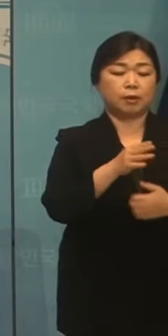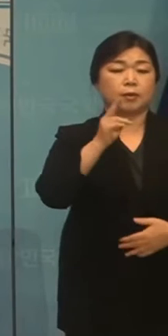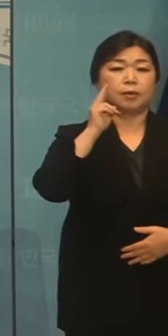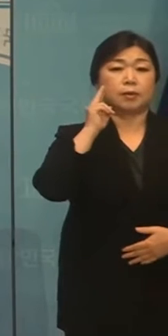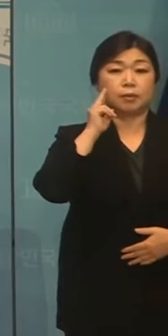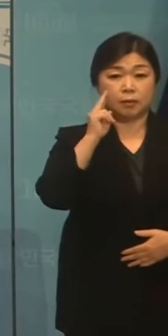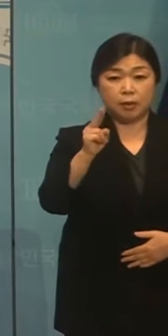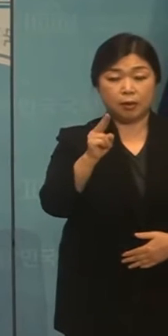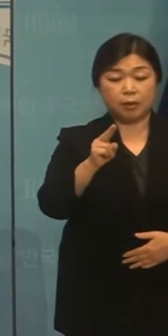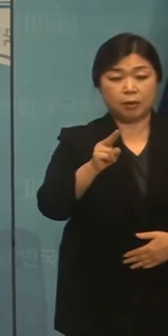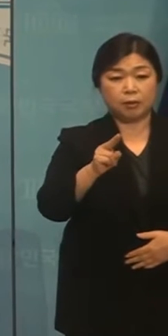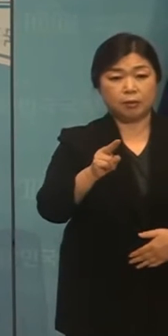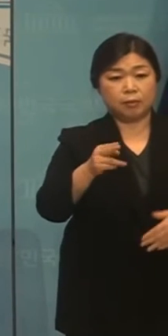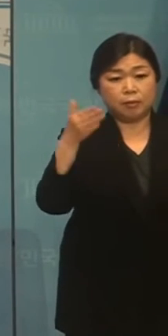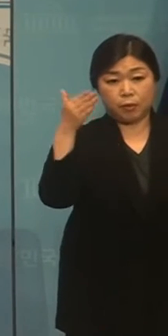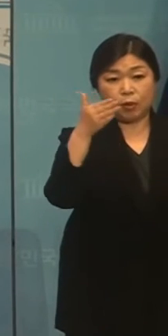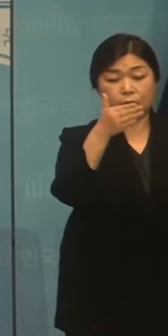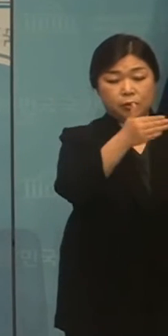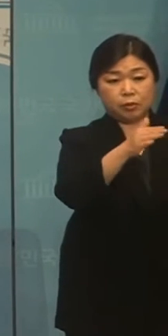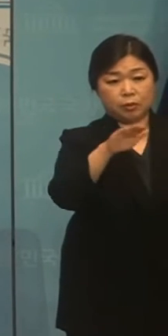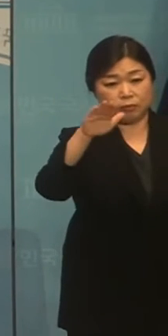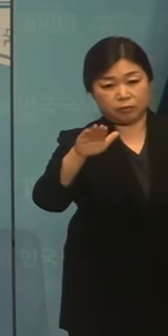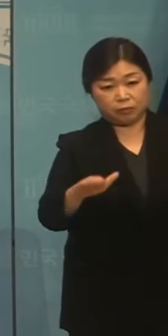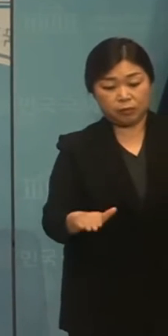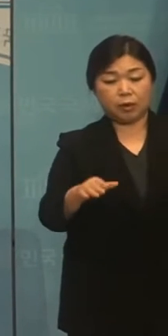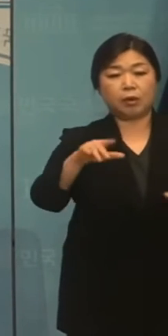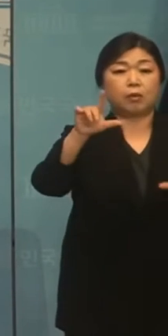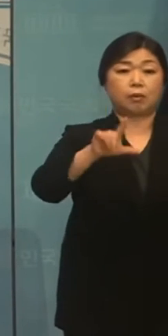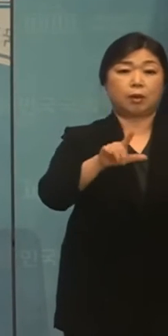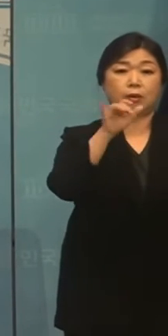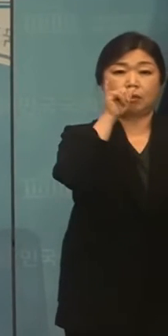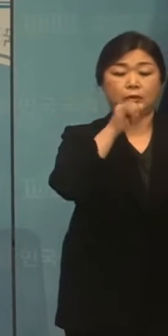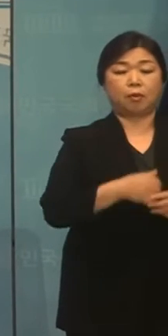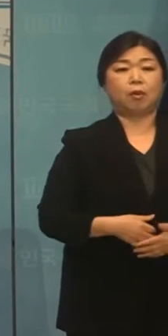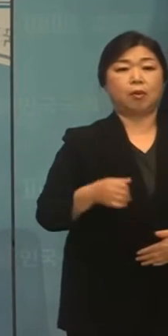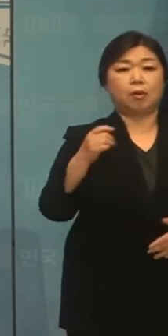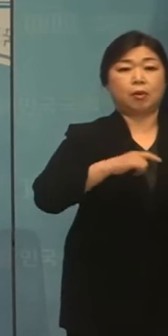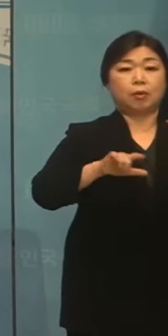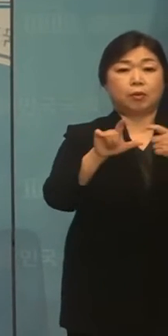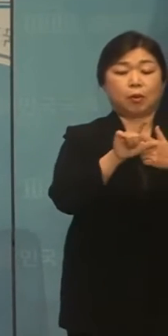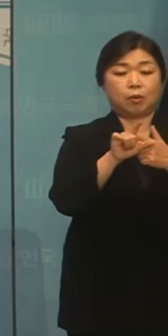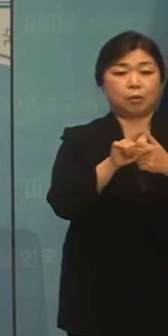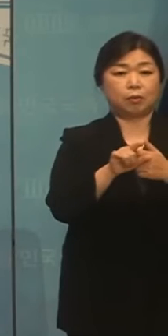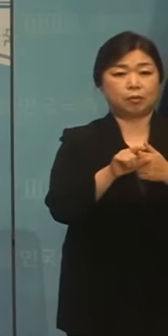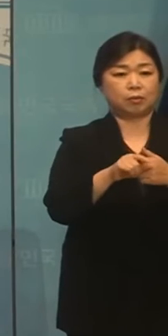심각한 편중 현상을 보이고 점점